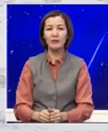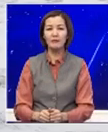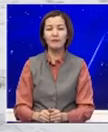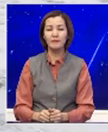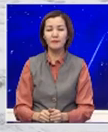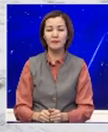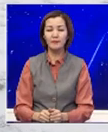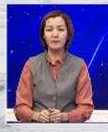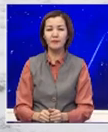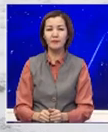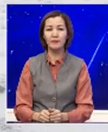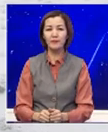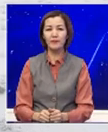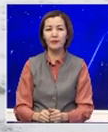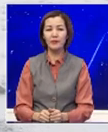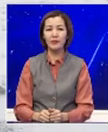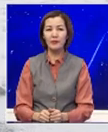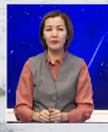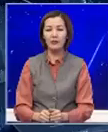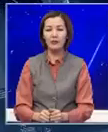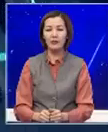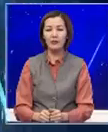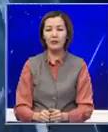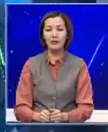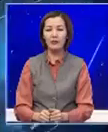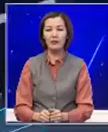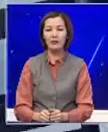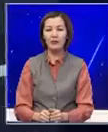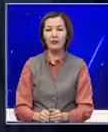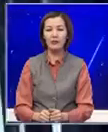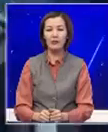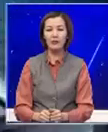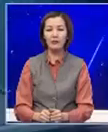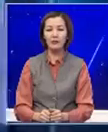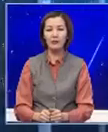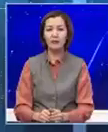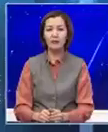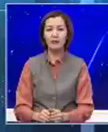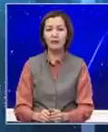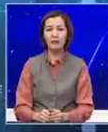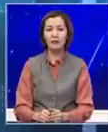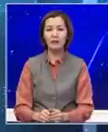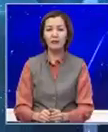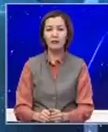қоныстойлардың бастамасы ғана. Құндыз Нұрмұхамбетова, Гүлжанат Мақұлжанова, Мәди Байбосынов, Жетісу телеарнасы.